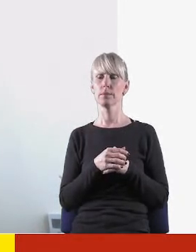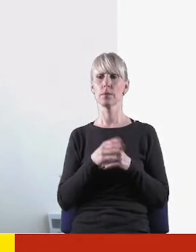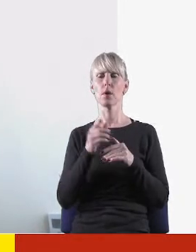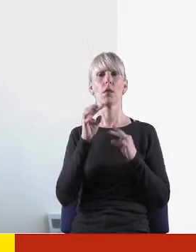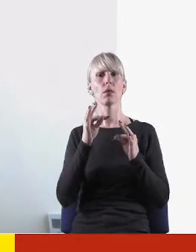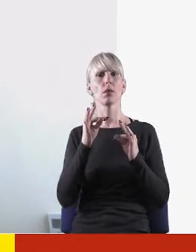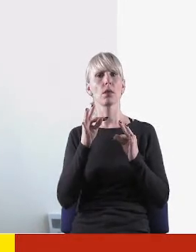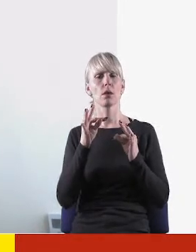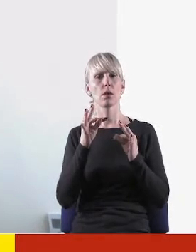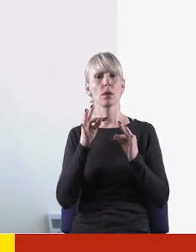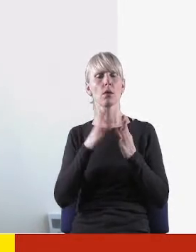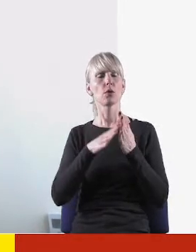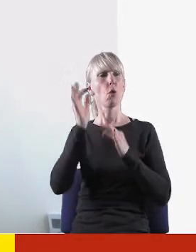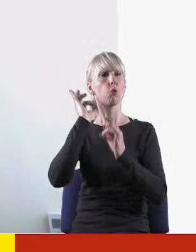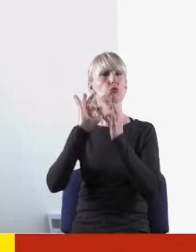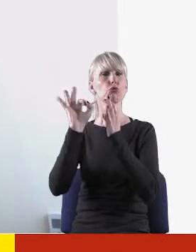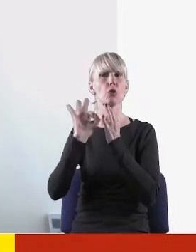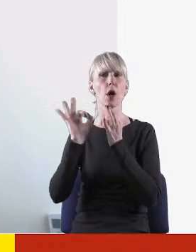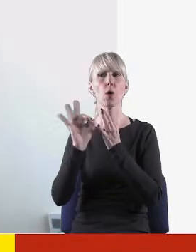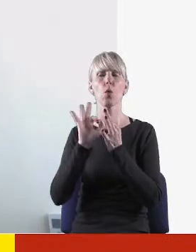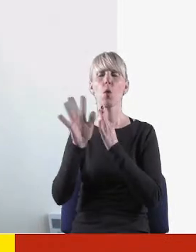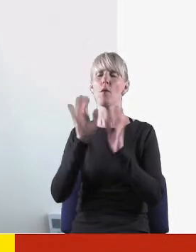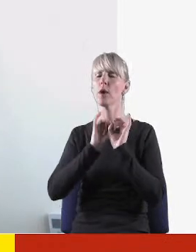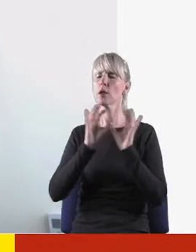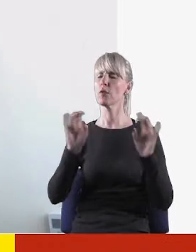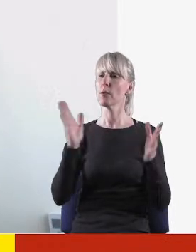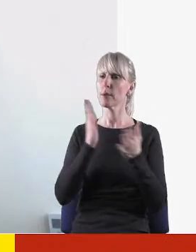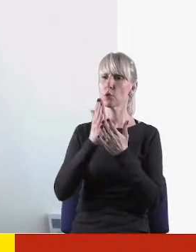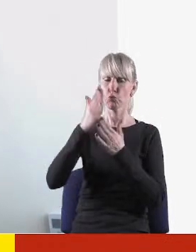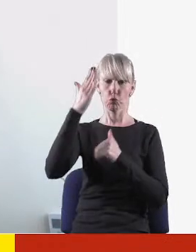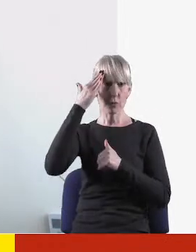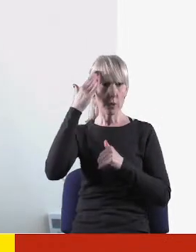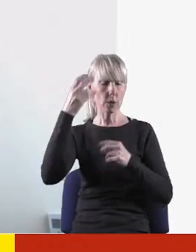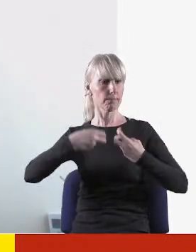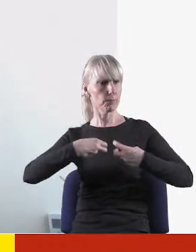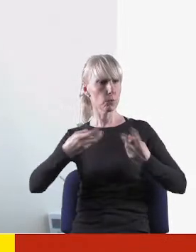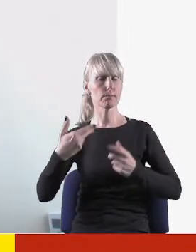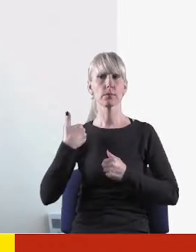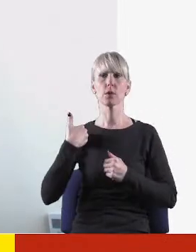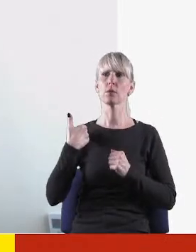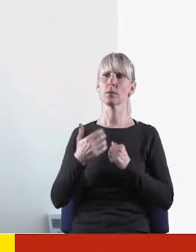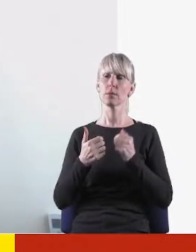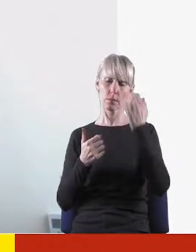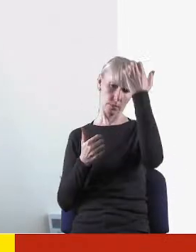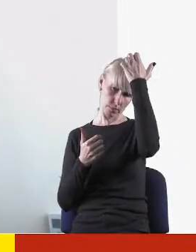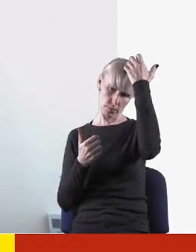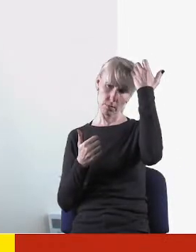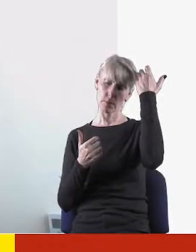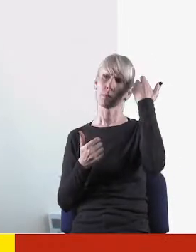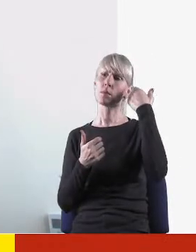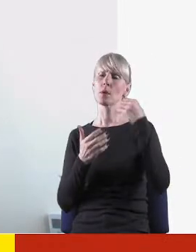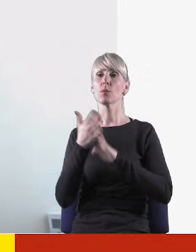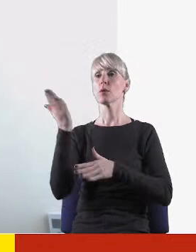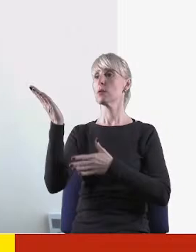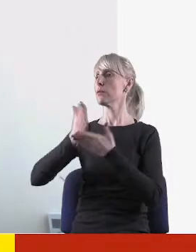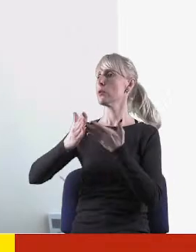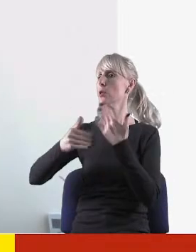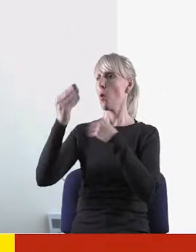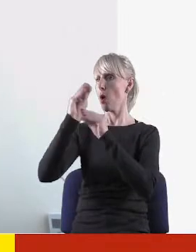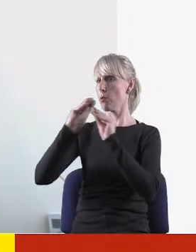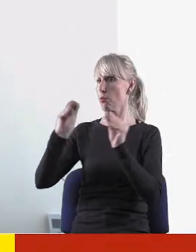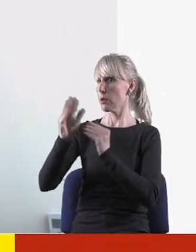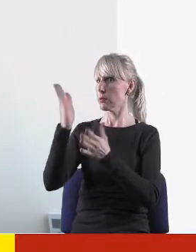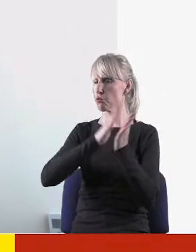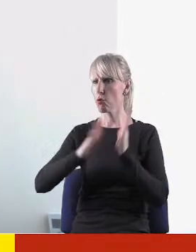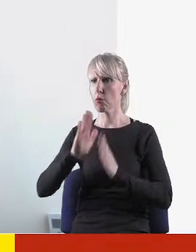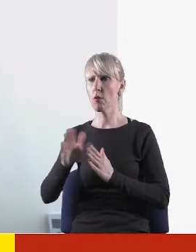przekazane dosyć szczegółowe informacje, które zostały przygotowane przez Wydział Edukacji. Niemniej jednak